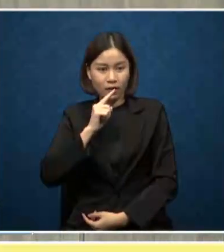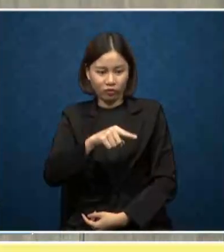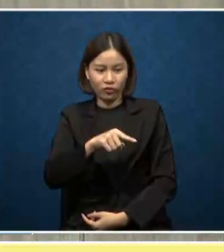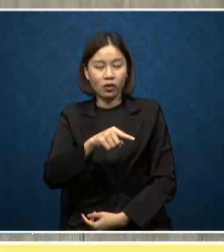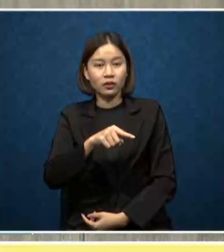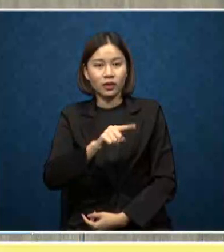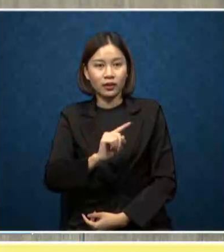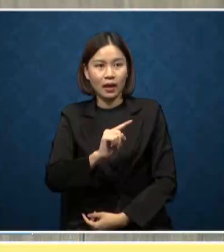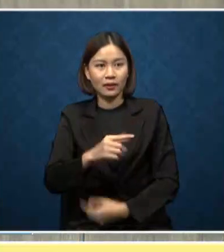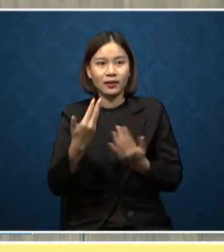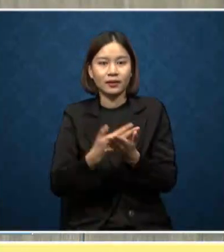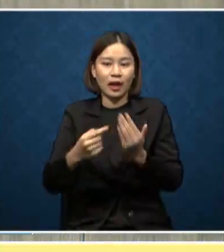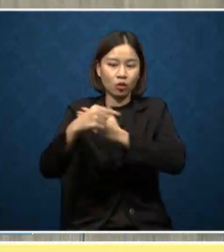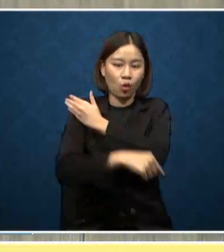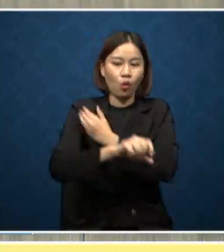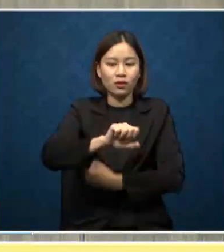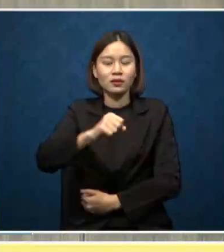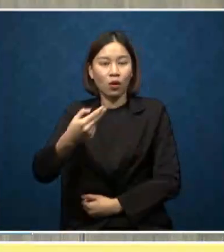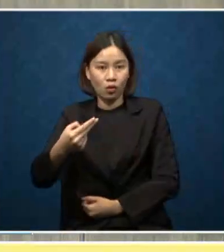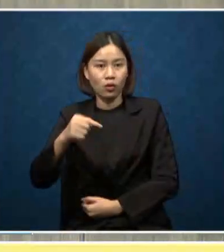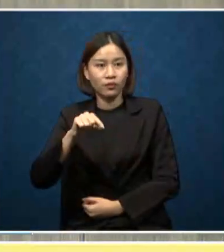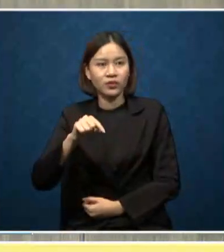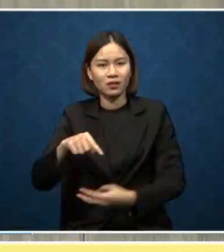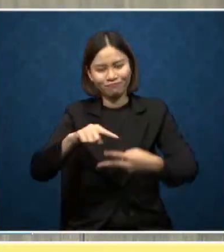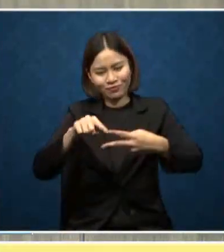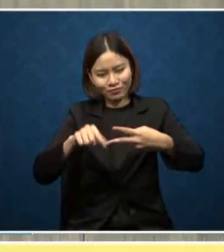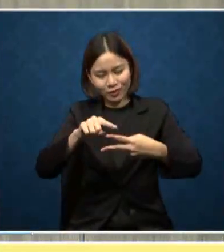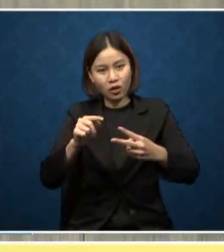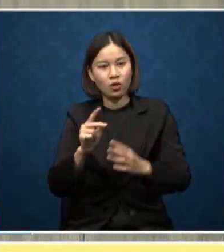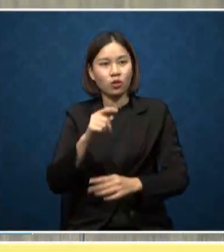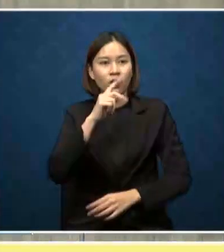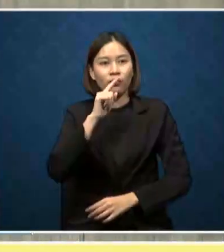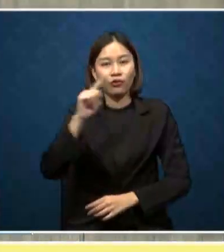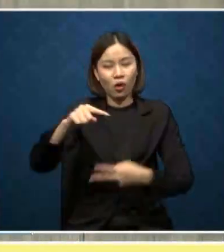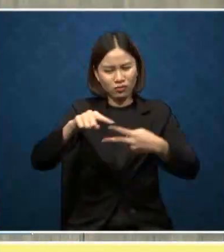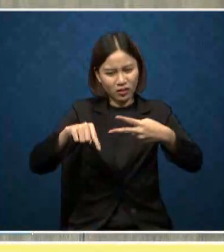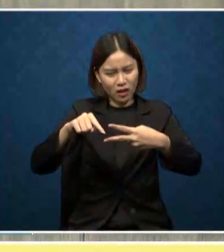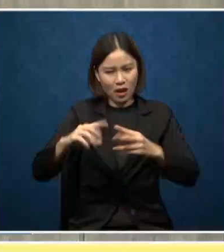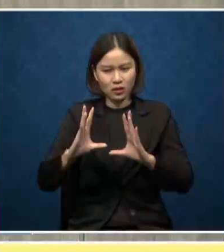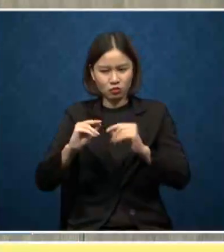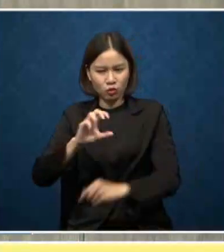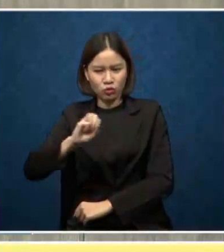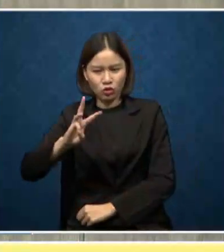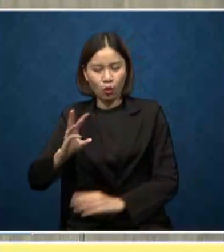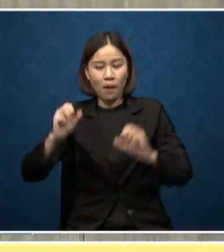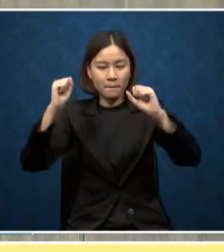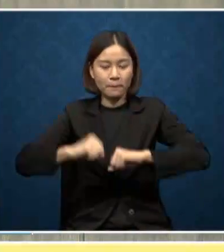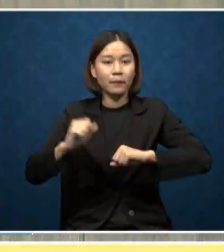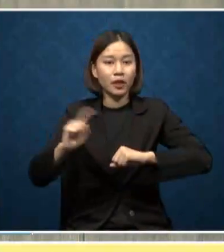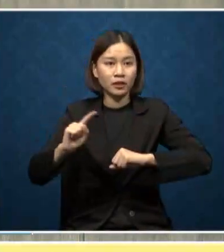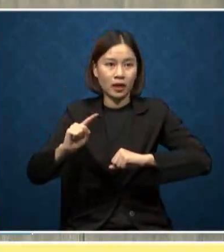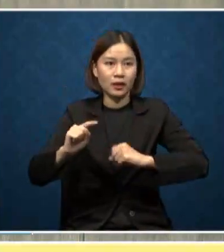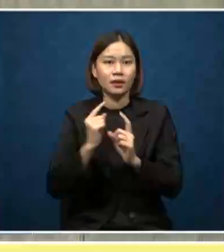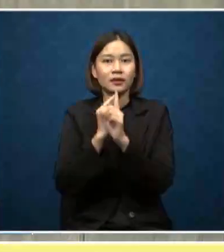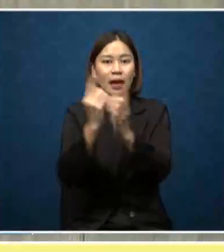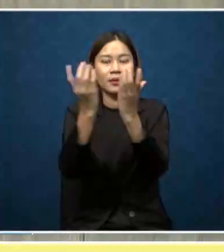เรื่องโกงเงินสหกรณ์ทั้ง 2คดีนั้นที่ประชุมวุฒิสภาลงมติโดย